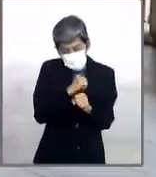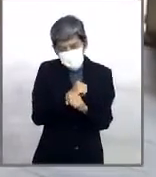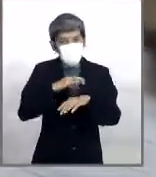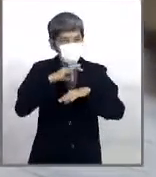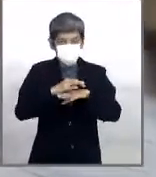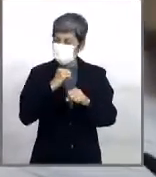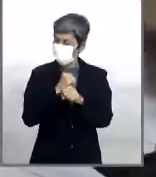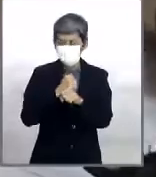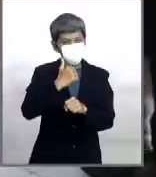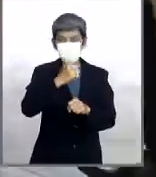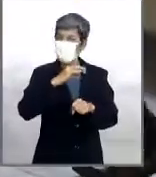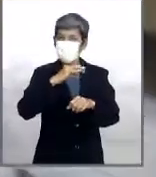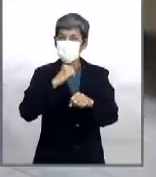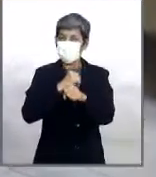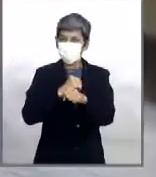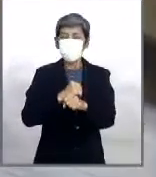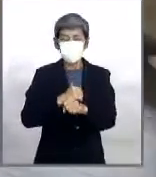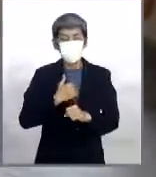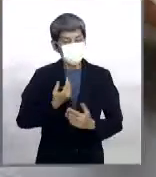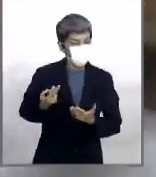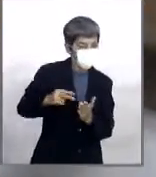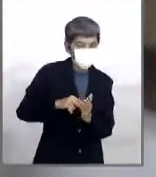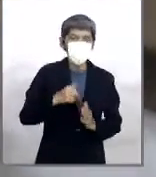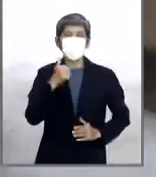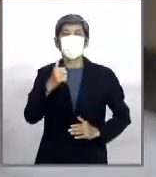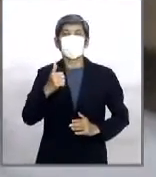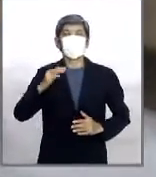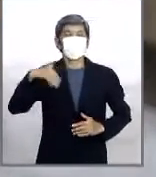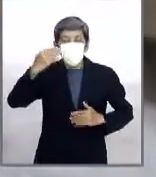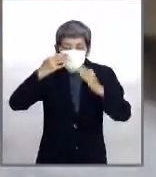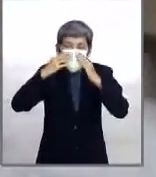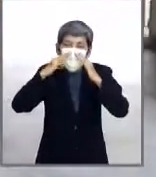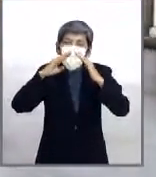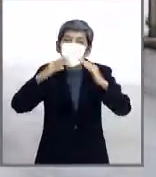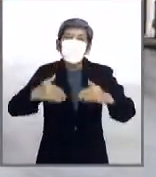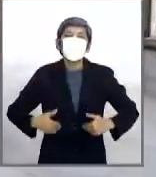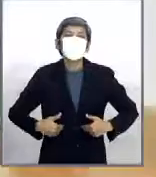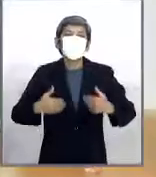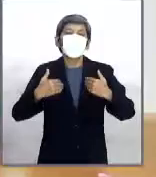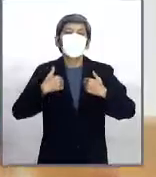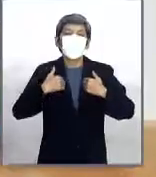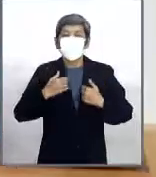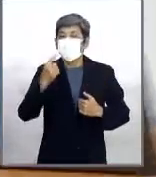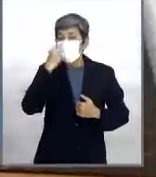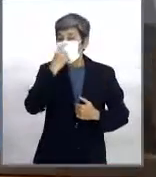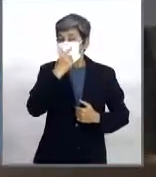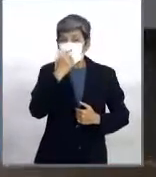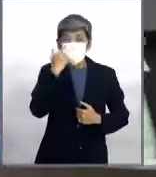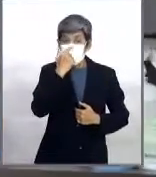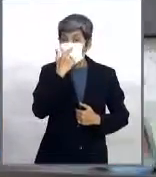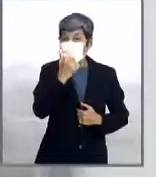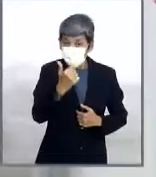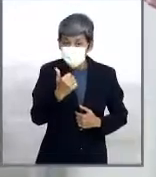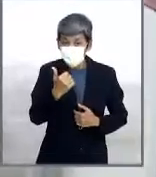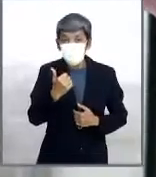ตำแหน่งหน้าที่การงานที่เขารู้สึกว่าสิ่งเหล่านี้จะสร้างตัวตั้งตัวได้แต่ณวันนี้ชีวิตเขาเปลี่ยนจากคนที่รู้สึกว่า